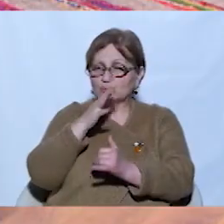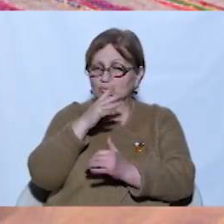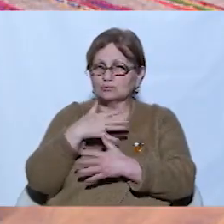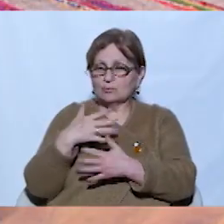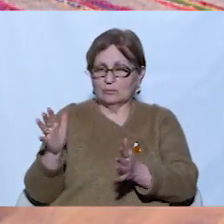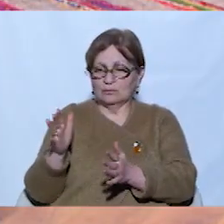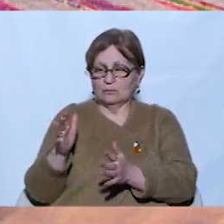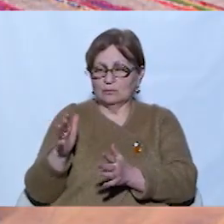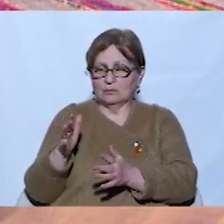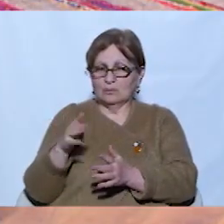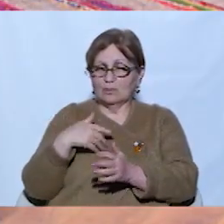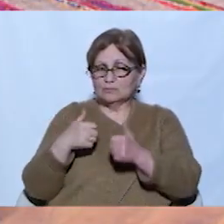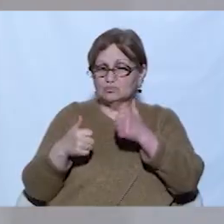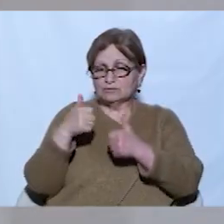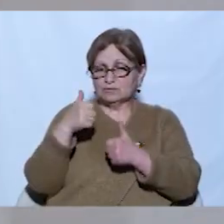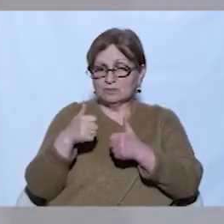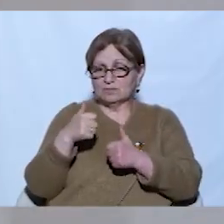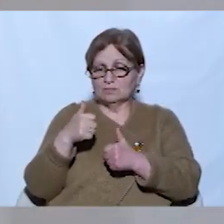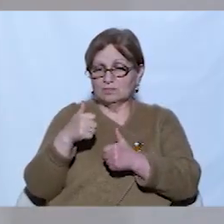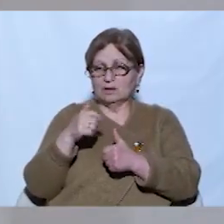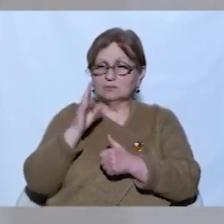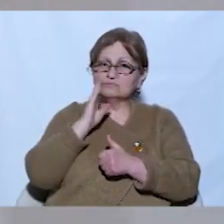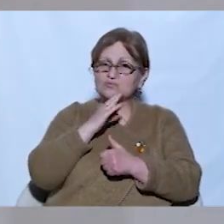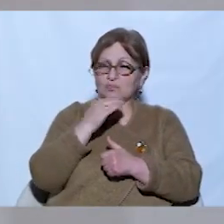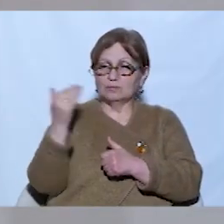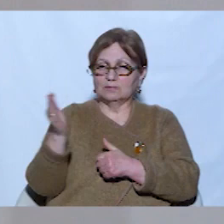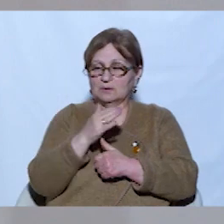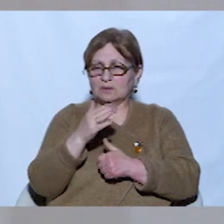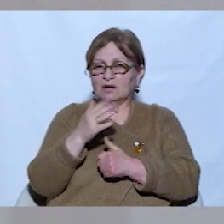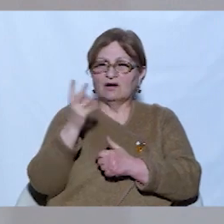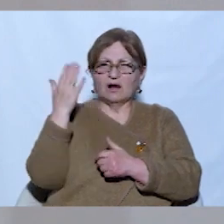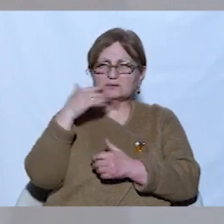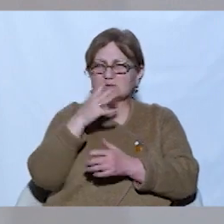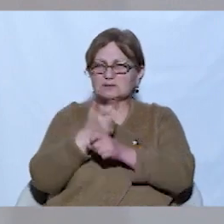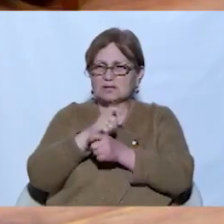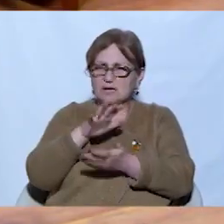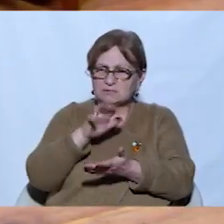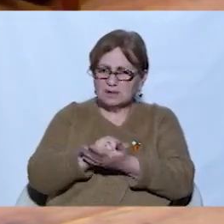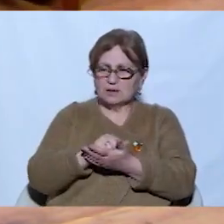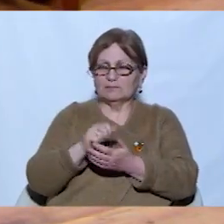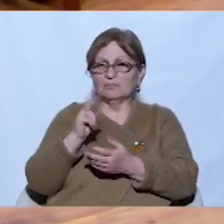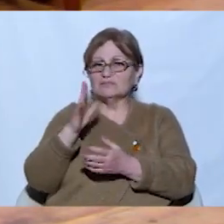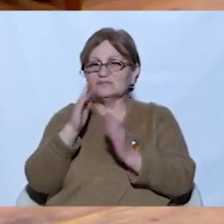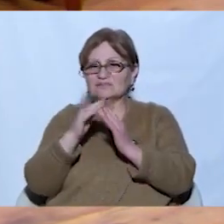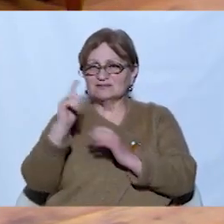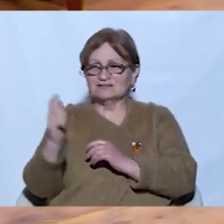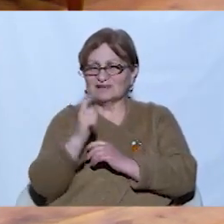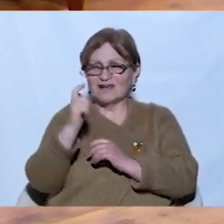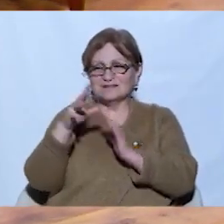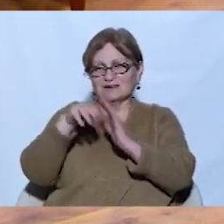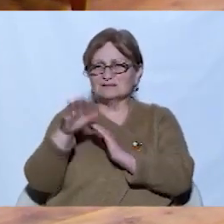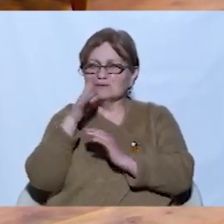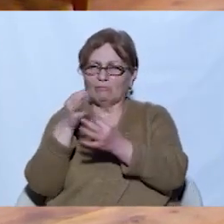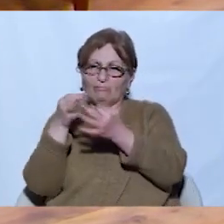ანუ დიახ, აი ეს იგულისხმება, როდესაც შედარებას ვაკეთებთ მშობლებს შორის, რომლებიც ძალიან დაკავებულები არიან